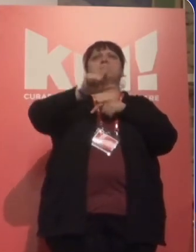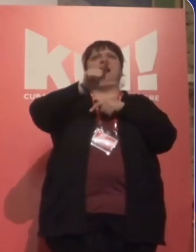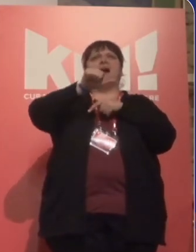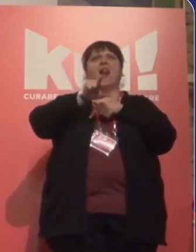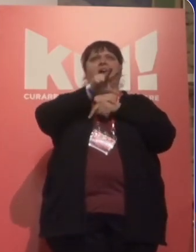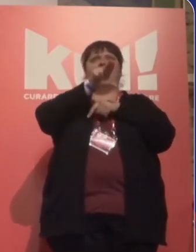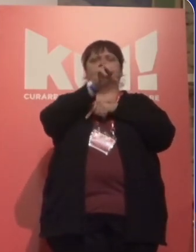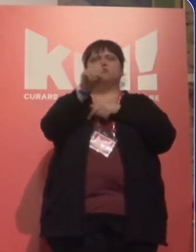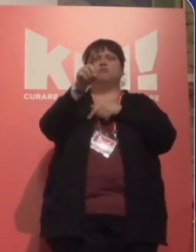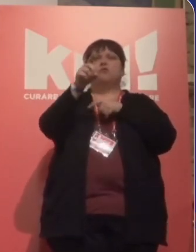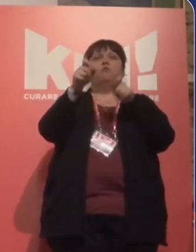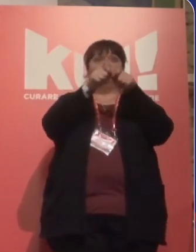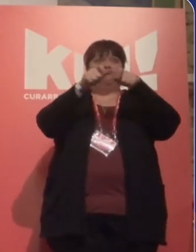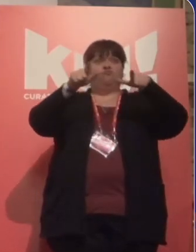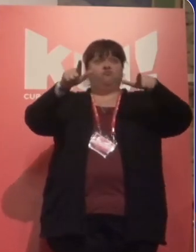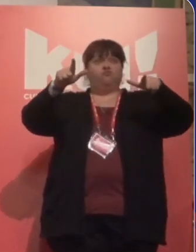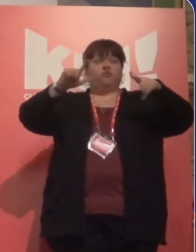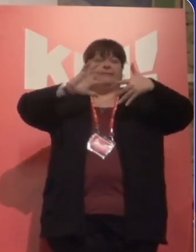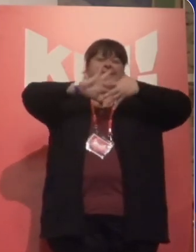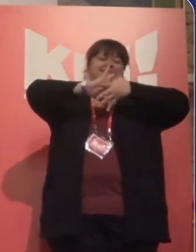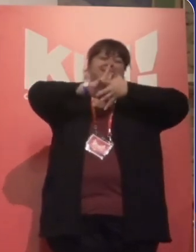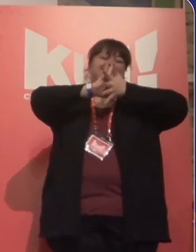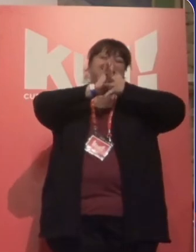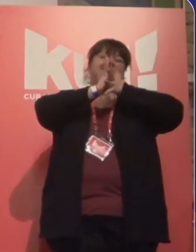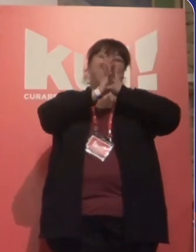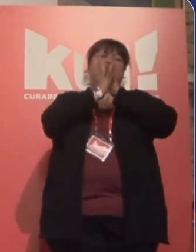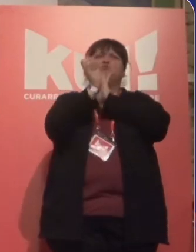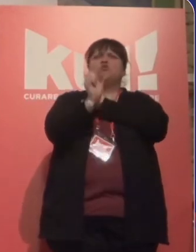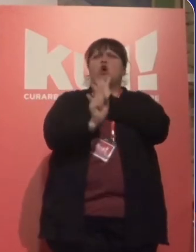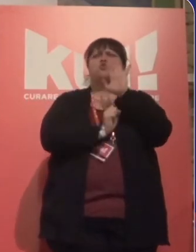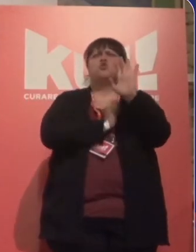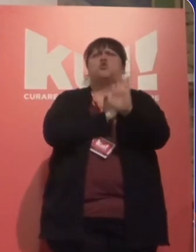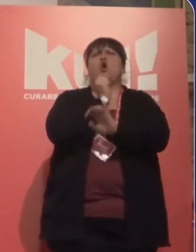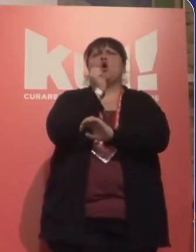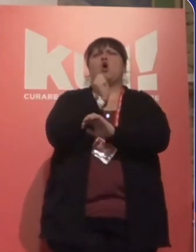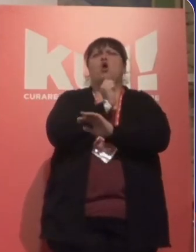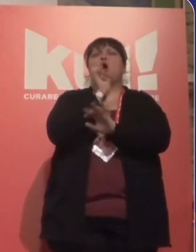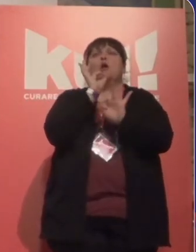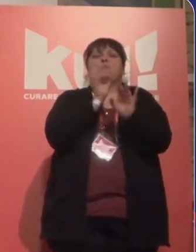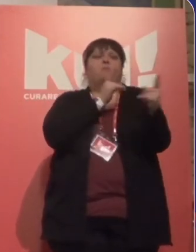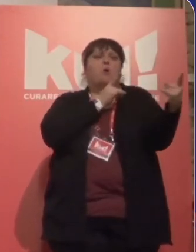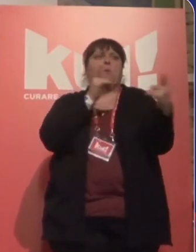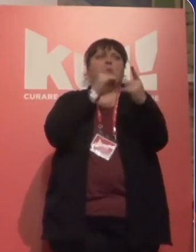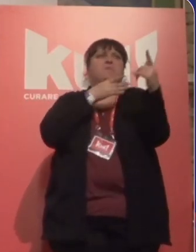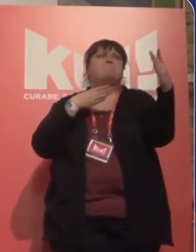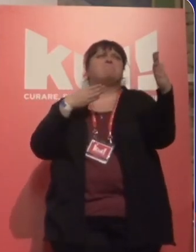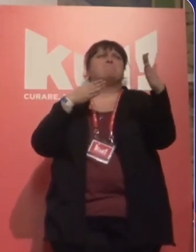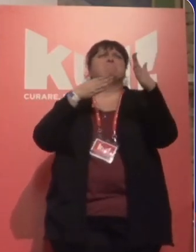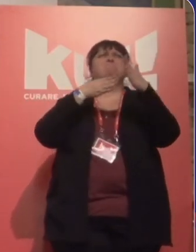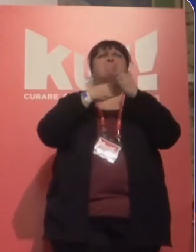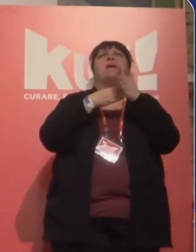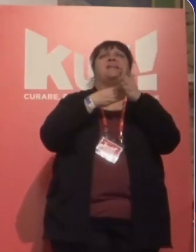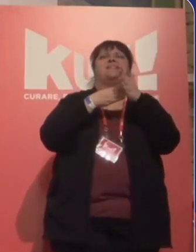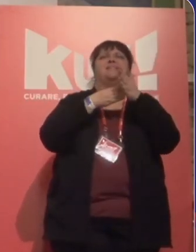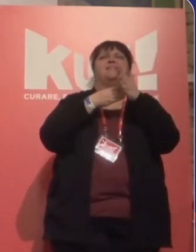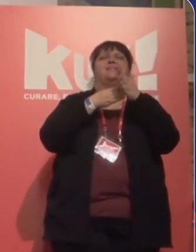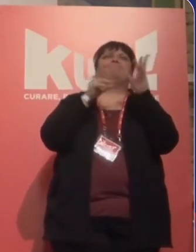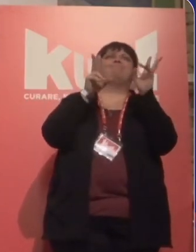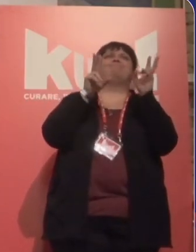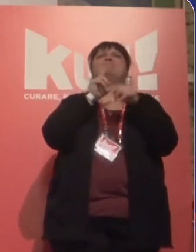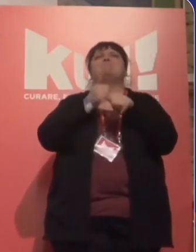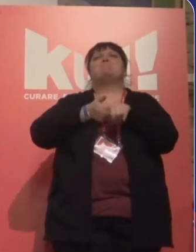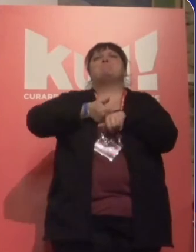nella fase più drammatica mente acuta della cosiddetta prima ondata trasportando le bare